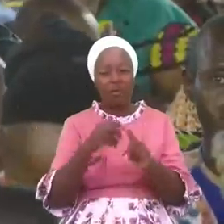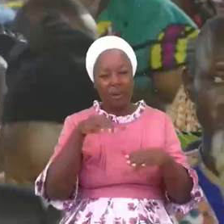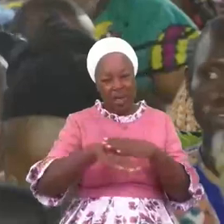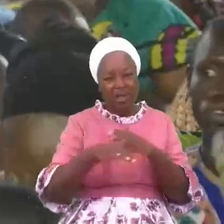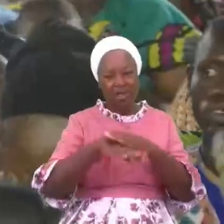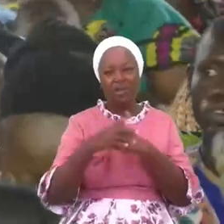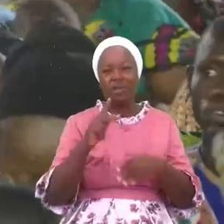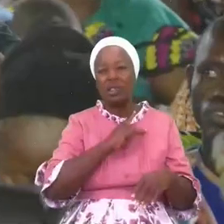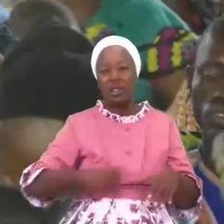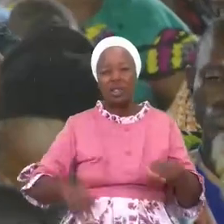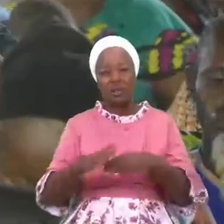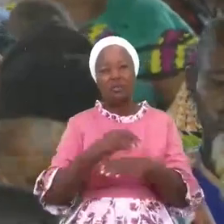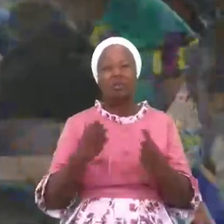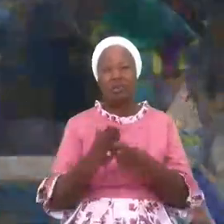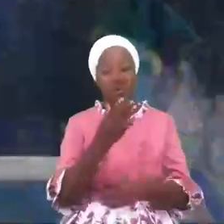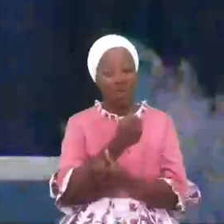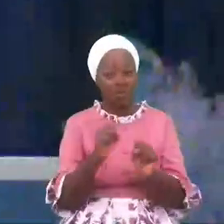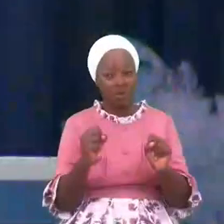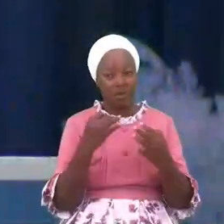ne savent pas écrire.